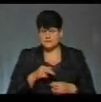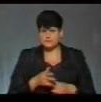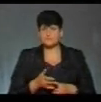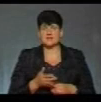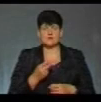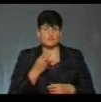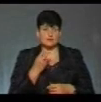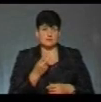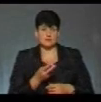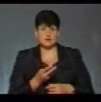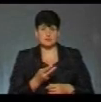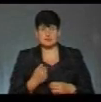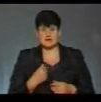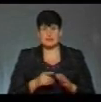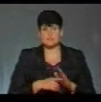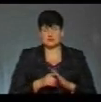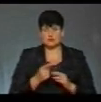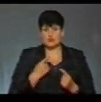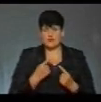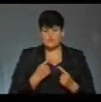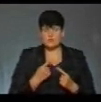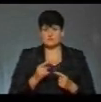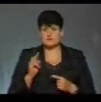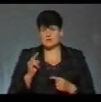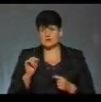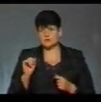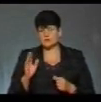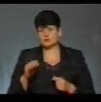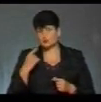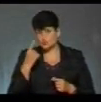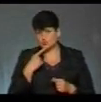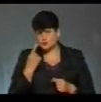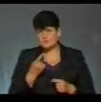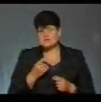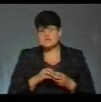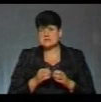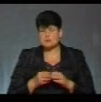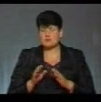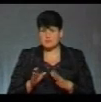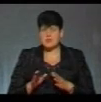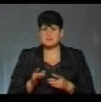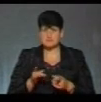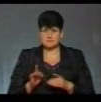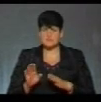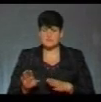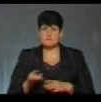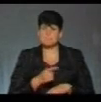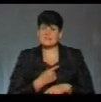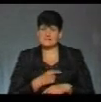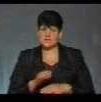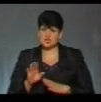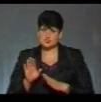що, бо я ж як на початку говорила, що в дитини може бути особистісні, справді проблеми медичні,